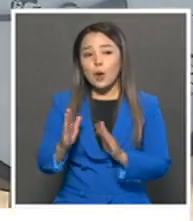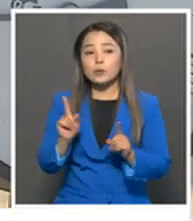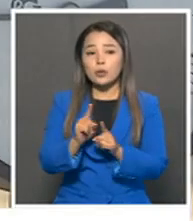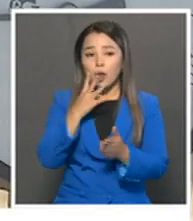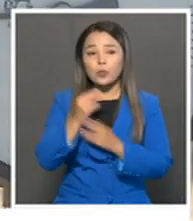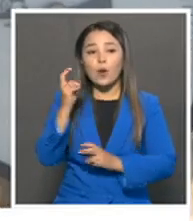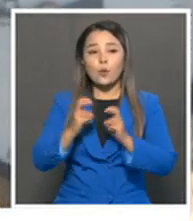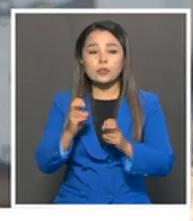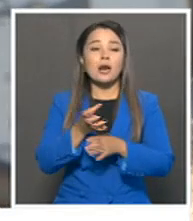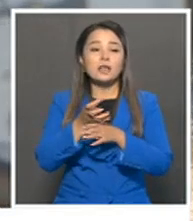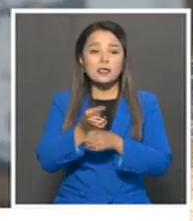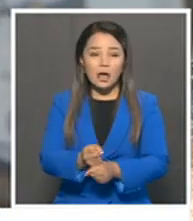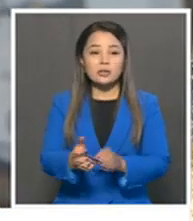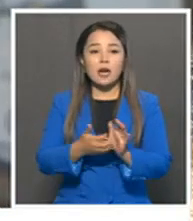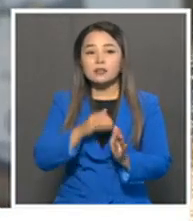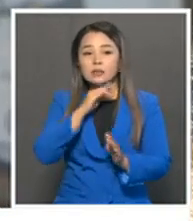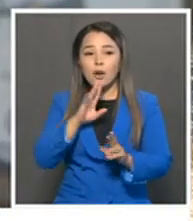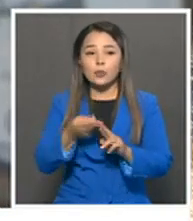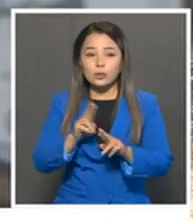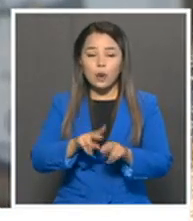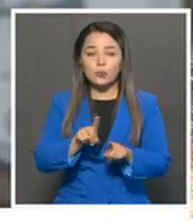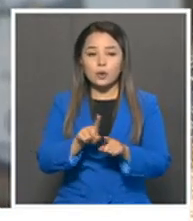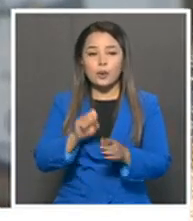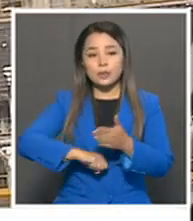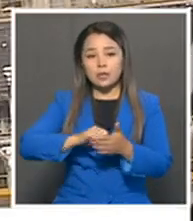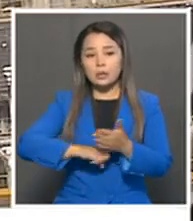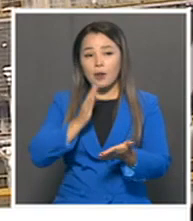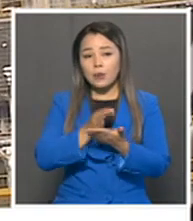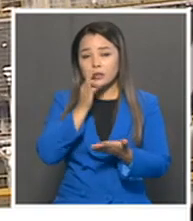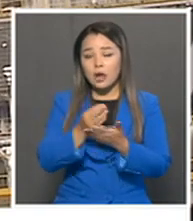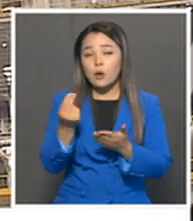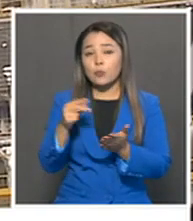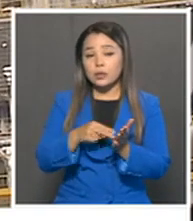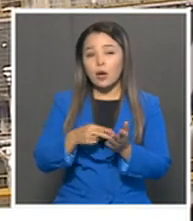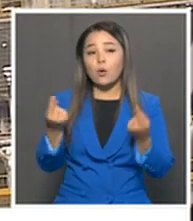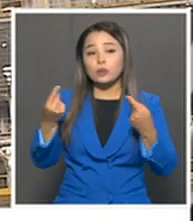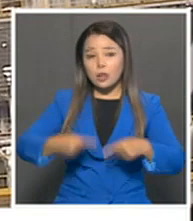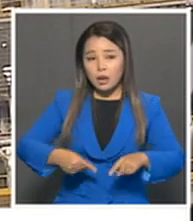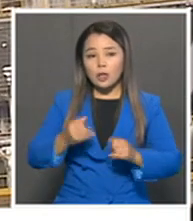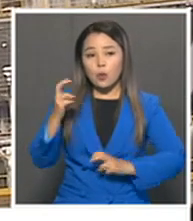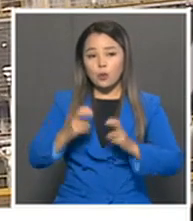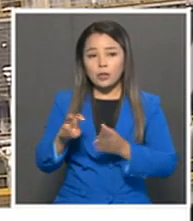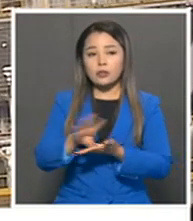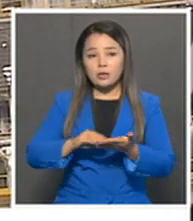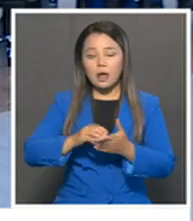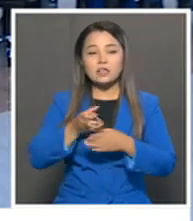өндірістің азайтылып, тапшылықтың қолдан жасалғаны себеп болып отыр. Бірақ баға тағы құлдыраса, өндіріс көлемі қайта